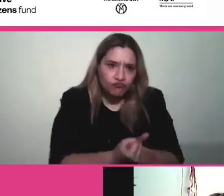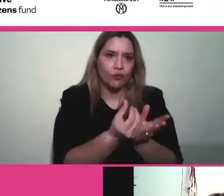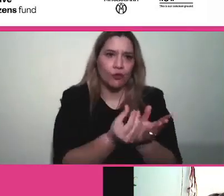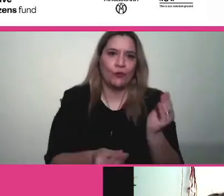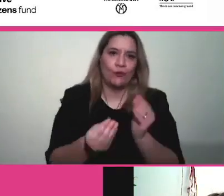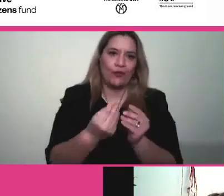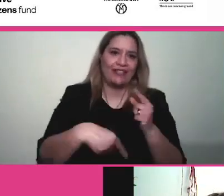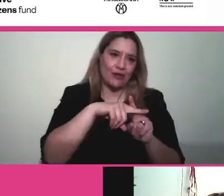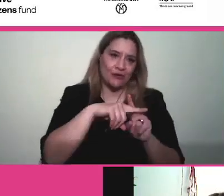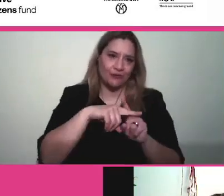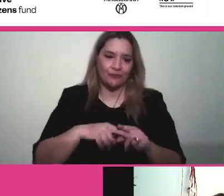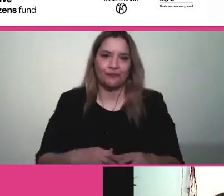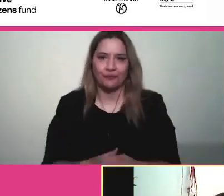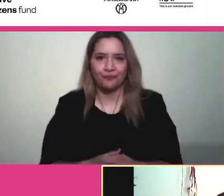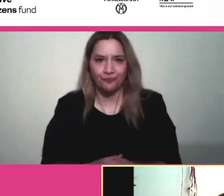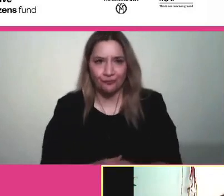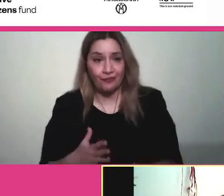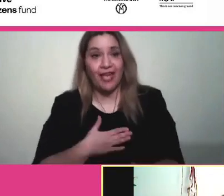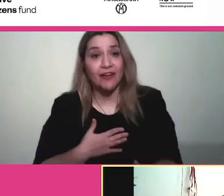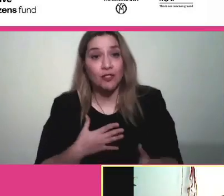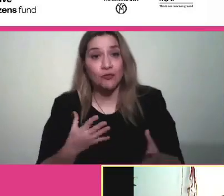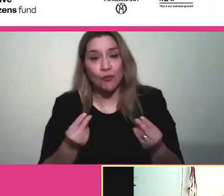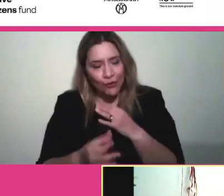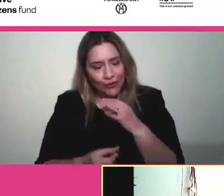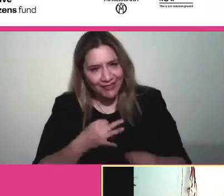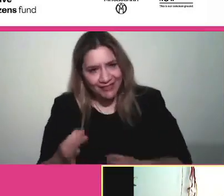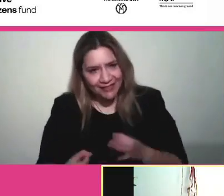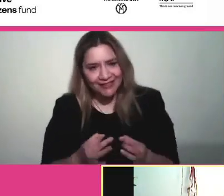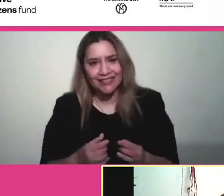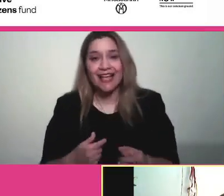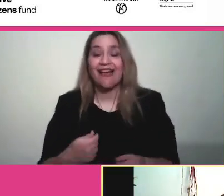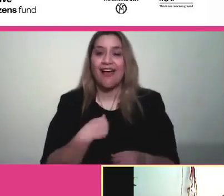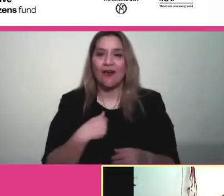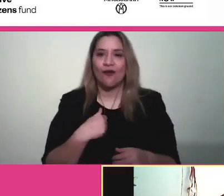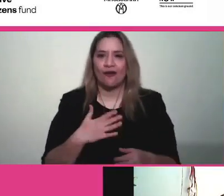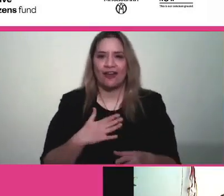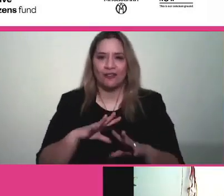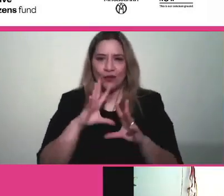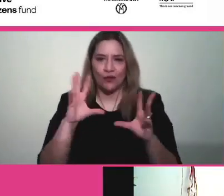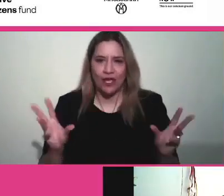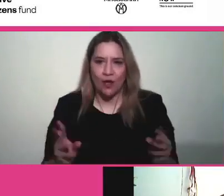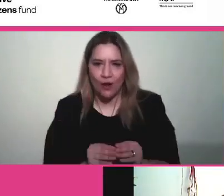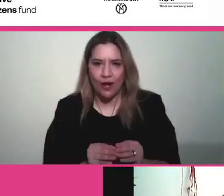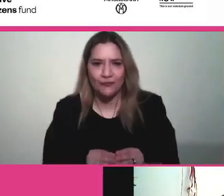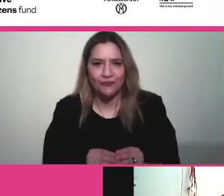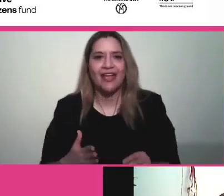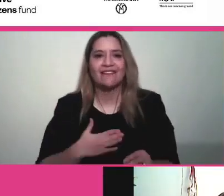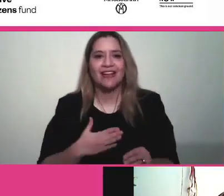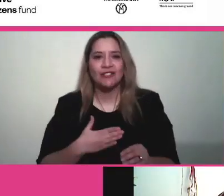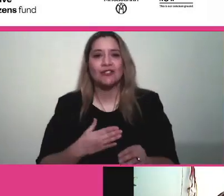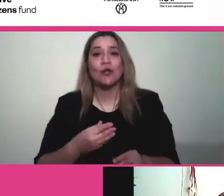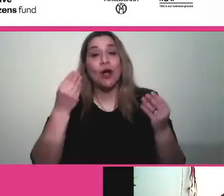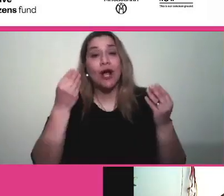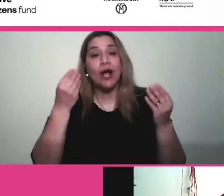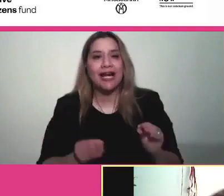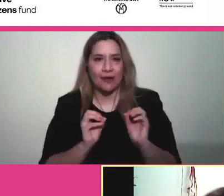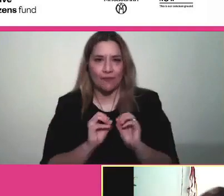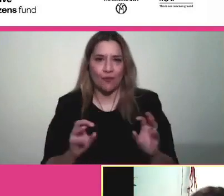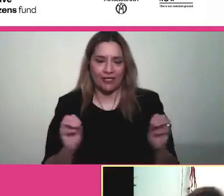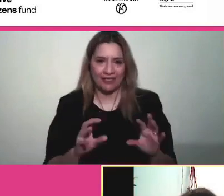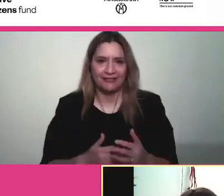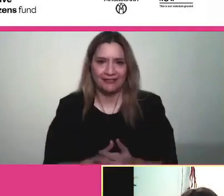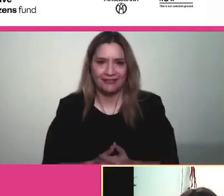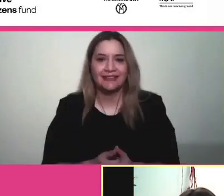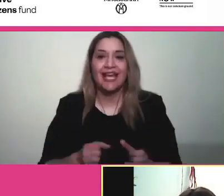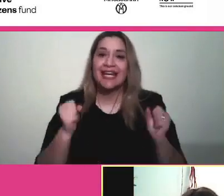υπάρχει. Σε ευχαριστούμε πάρα πάρα πολύ. Εγώ σας ευχαριστώ για όλα. Σε ευχαριστούμε πολύ και καλή εκπομπή. Να